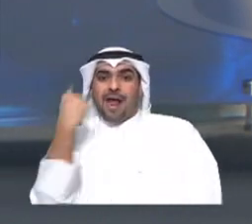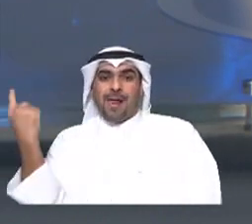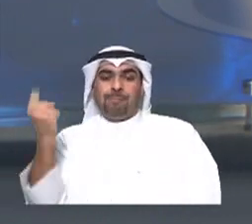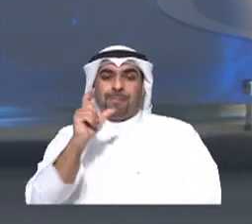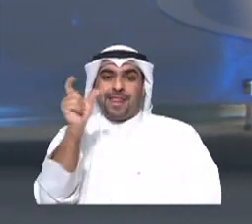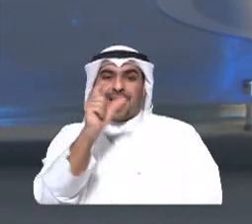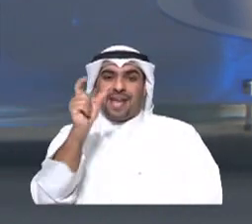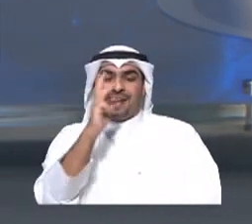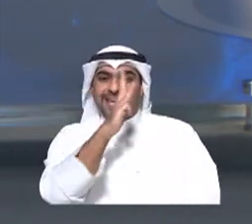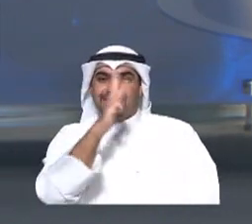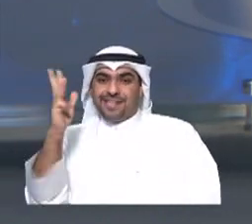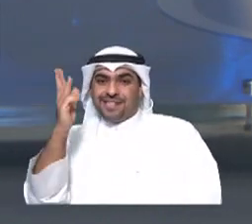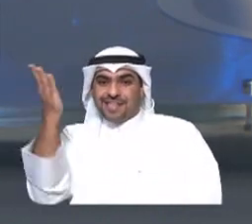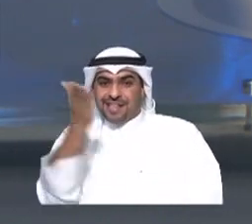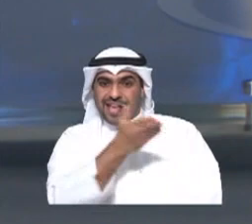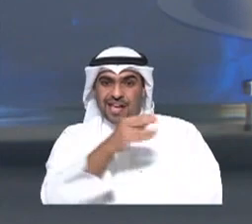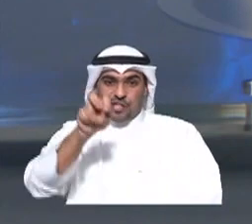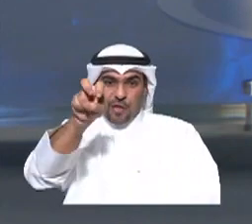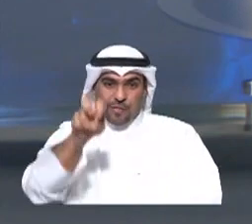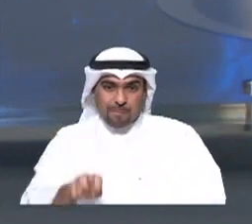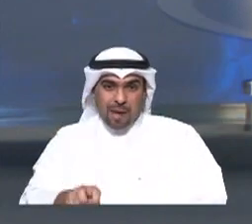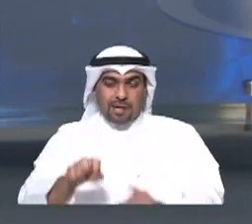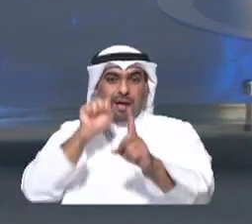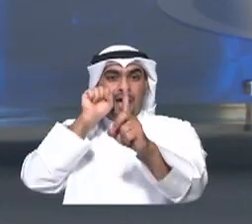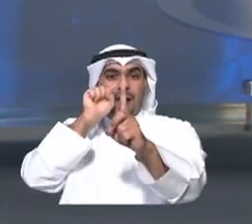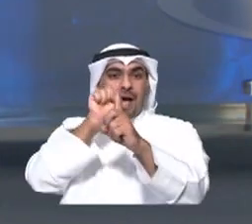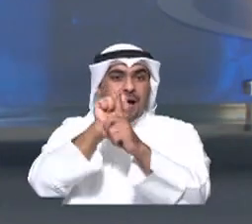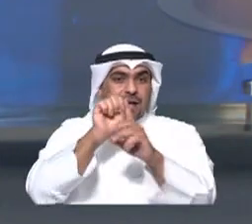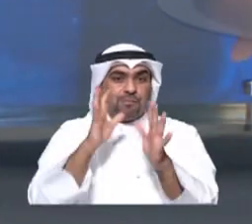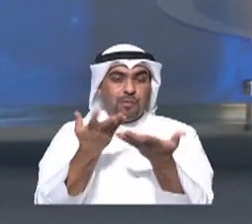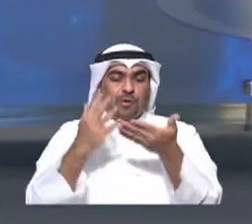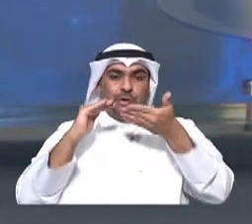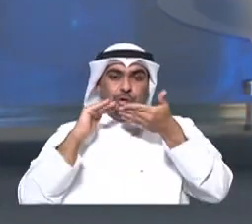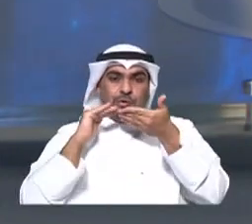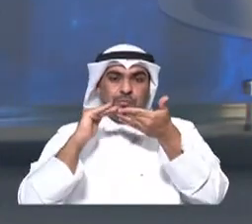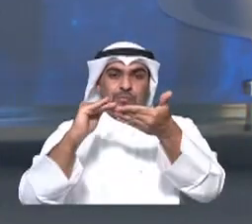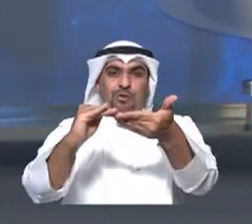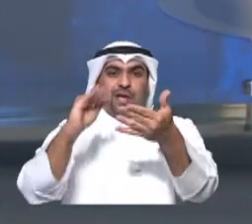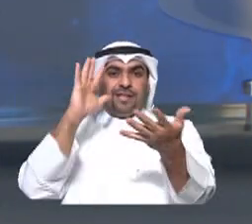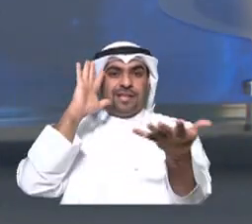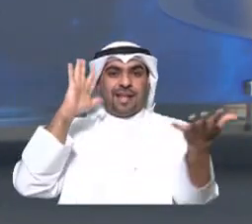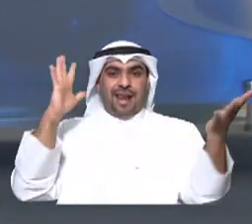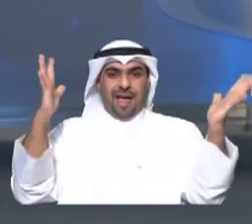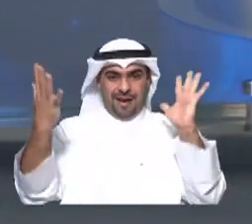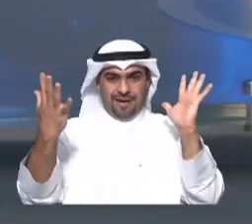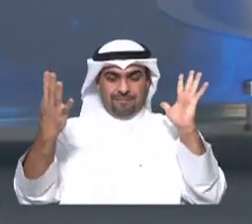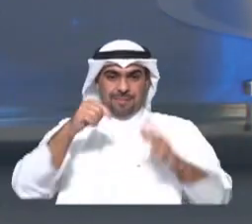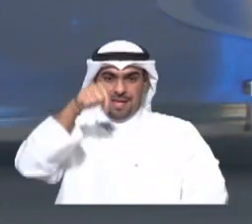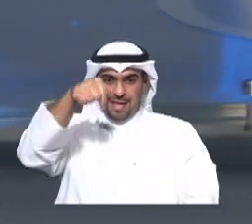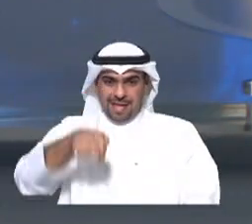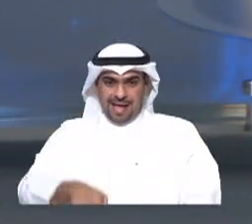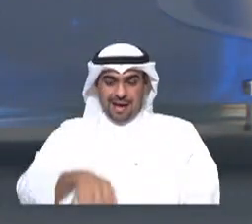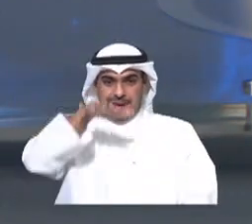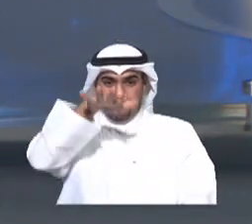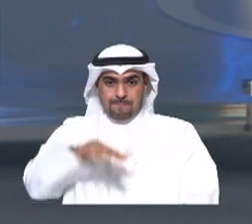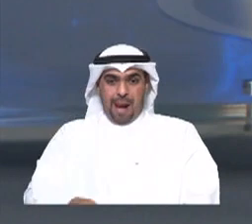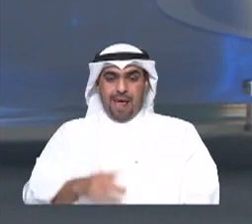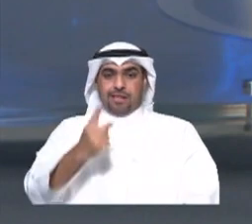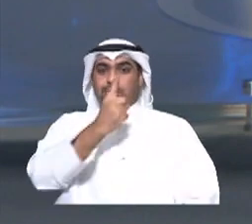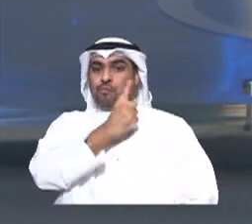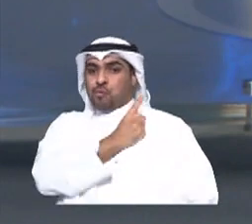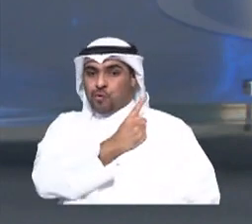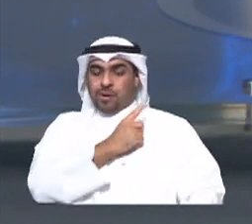يأتي الاحتفال هذا العام تحت عنوان يد واحدة لا تصفق، والذي يشدد من خلاله